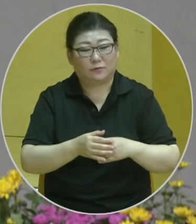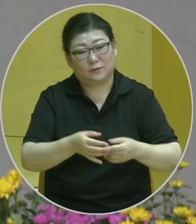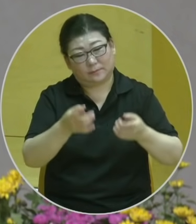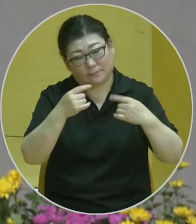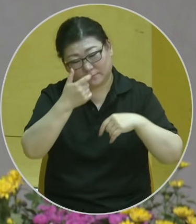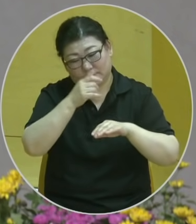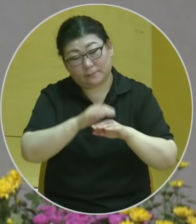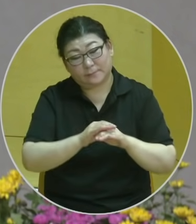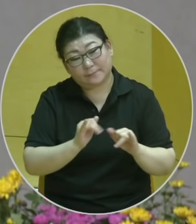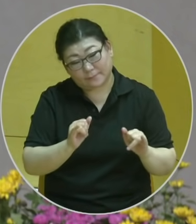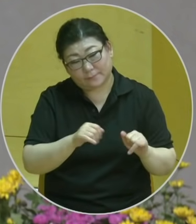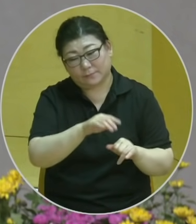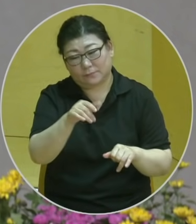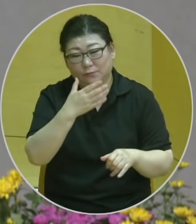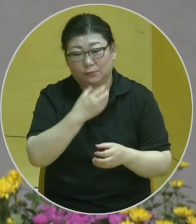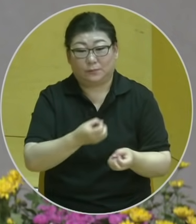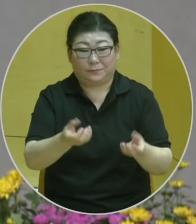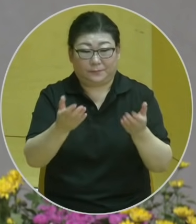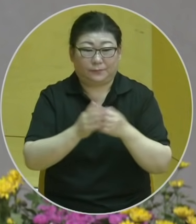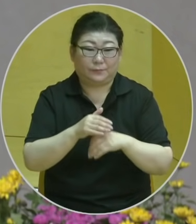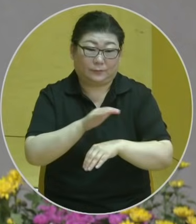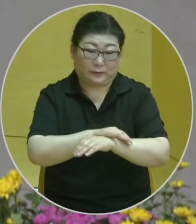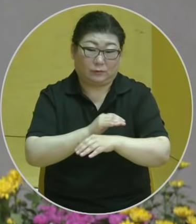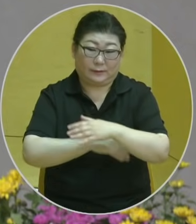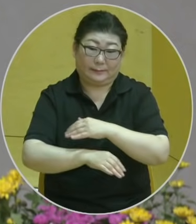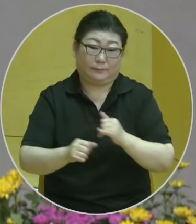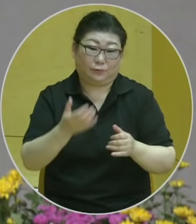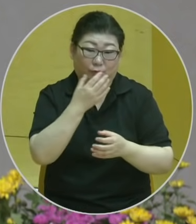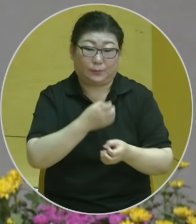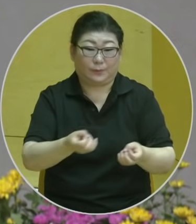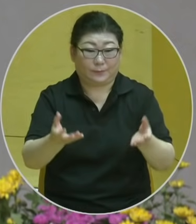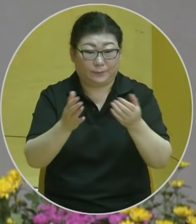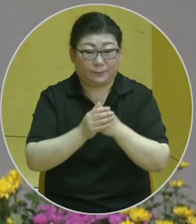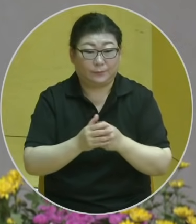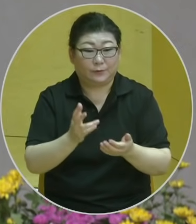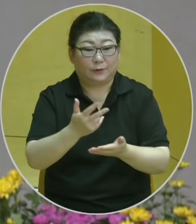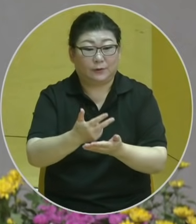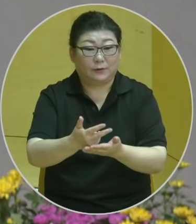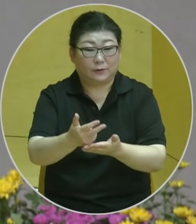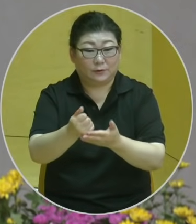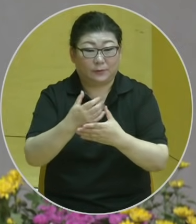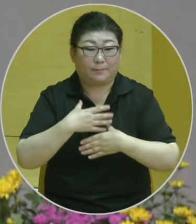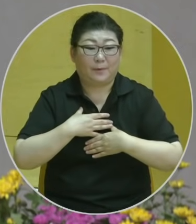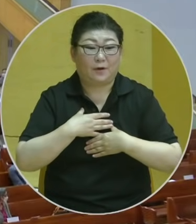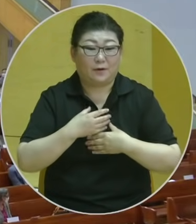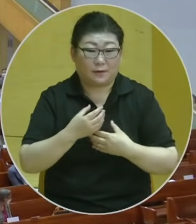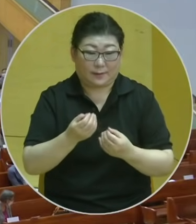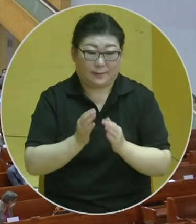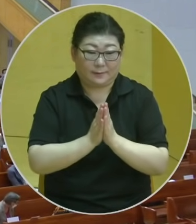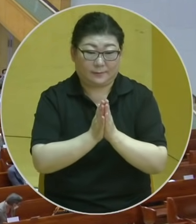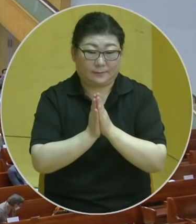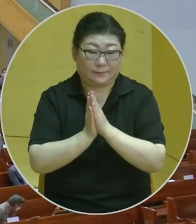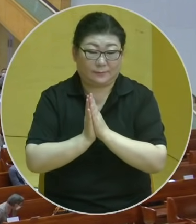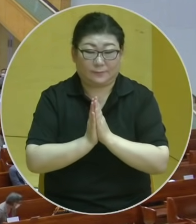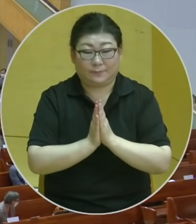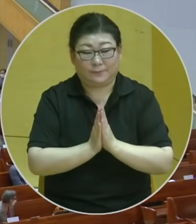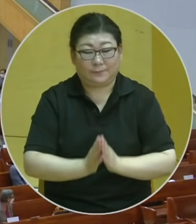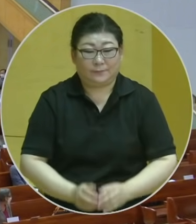나온 여러분들을 주님의 이름으로 축복합니다. 우리 좌우 있는 분들 좀 축복하실까요? 주의 평강을 기원합니다. 주의 평강을